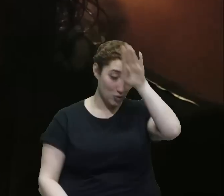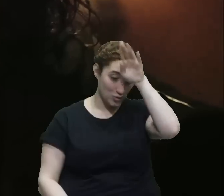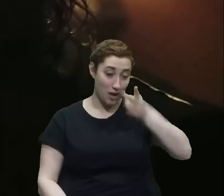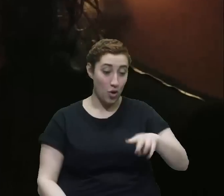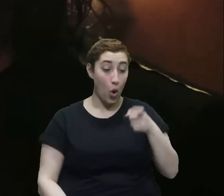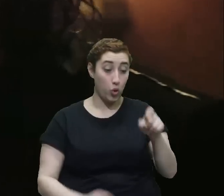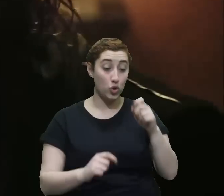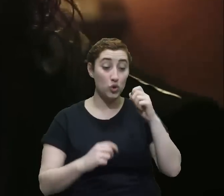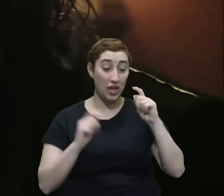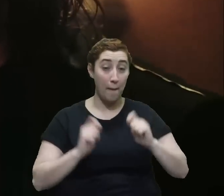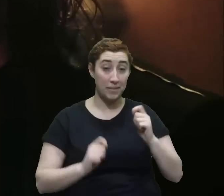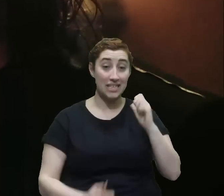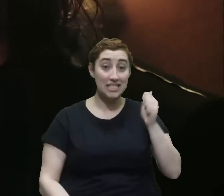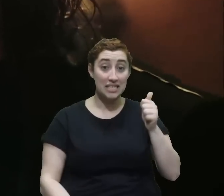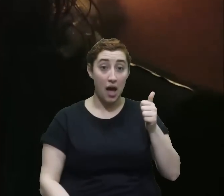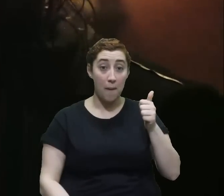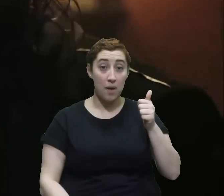sultanımızı katlederken